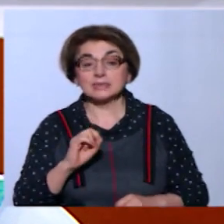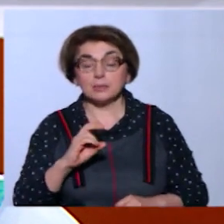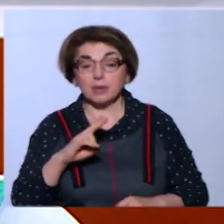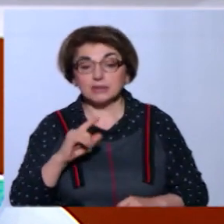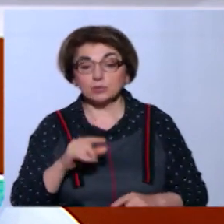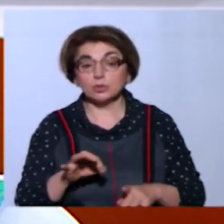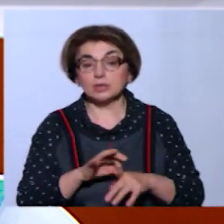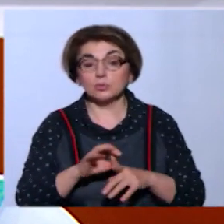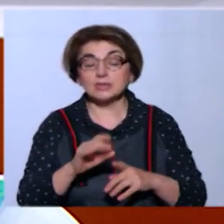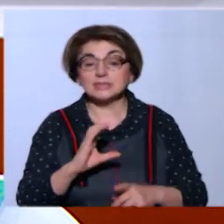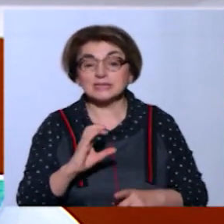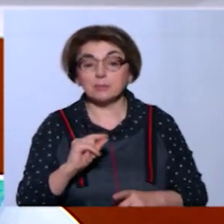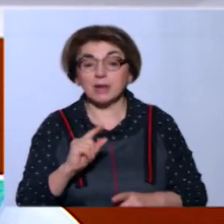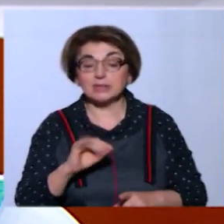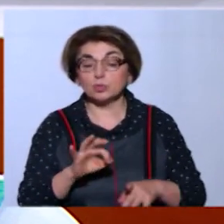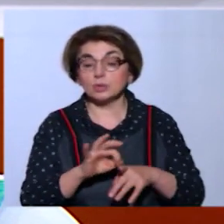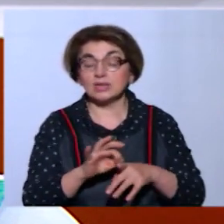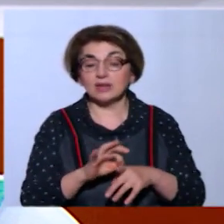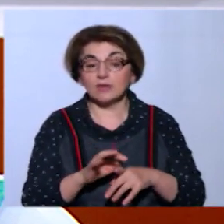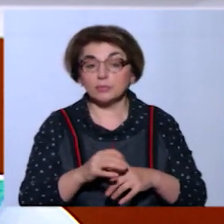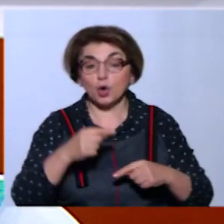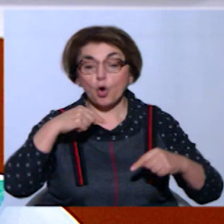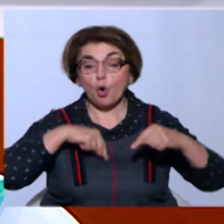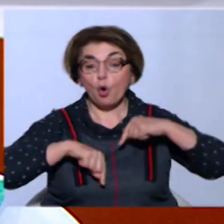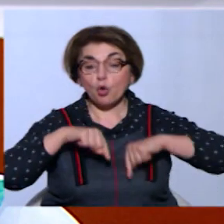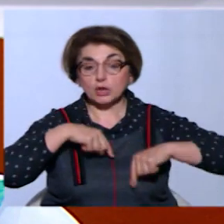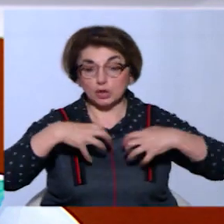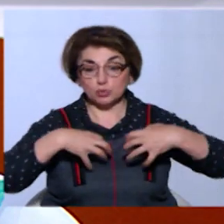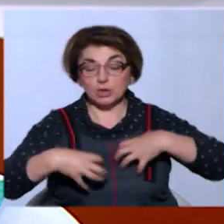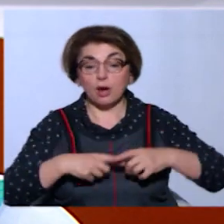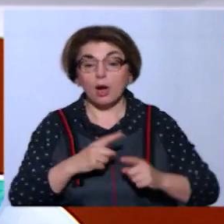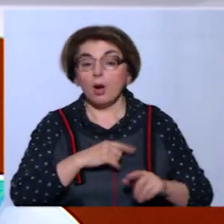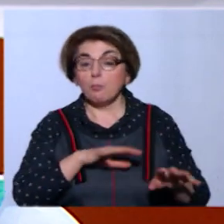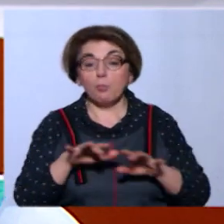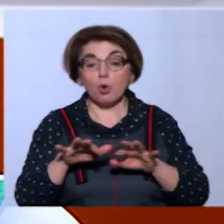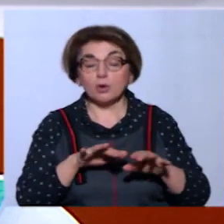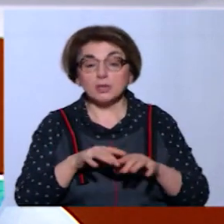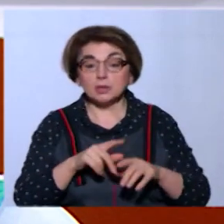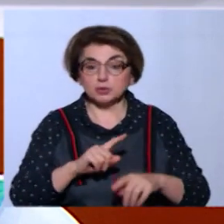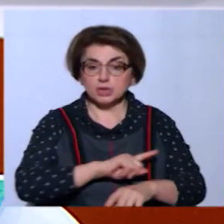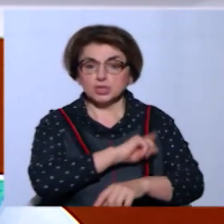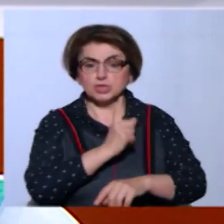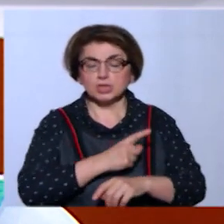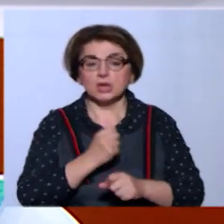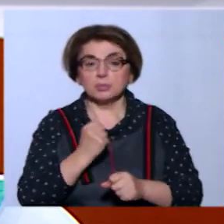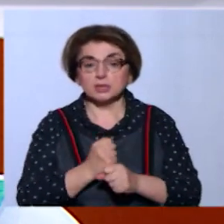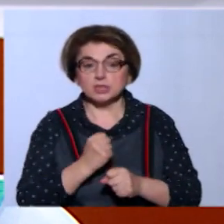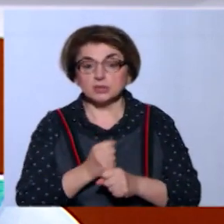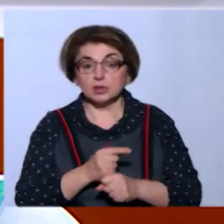ნერვები. სიმპათიკური ნერვები ორგანოთა მოქმედების გაძლიერებას იწვევს უმეტეს